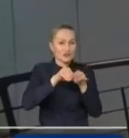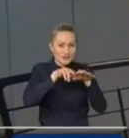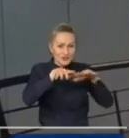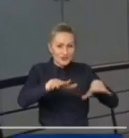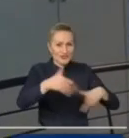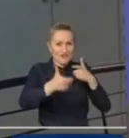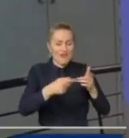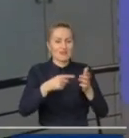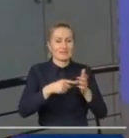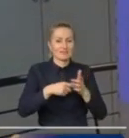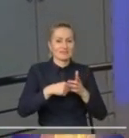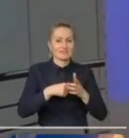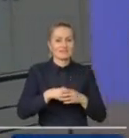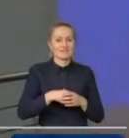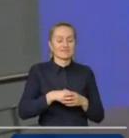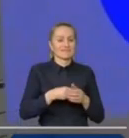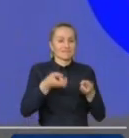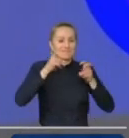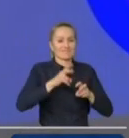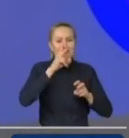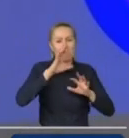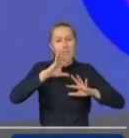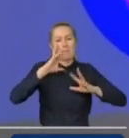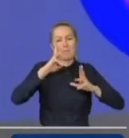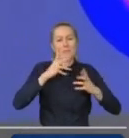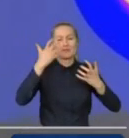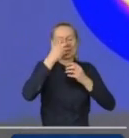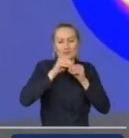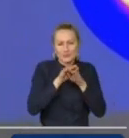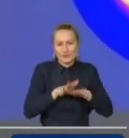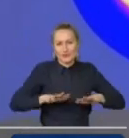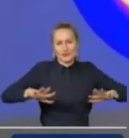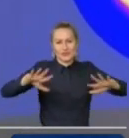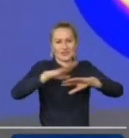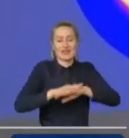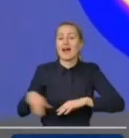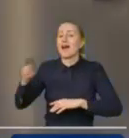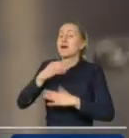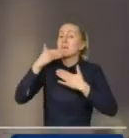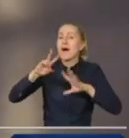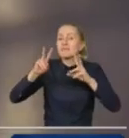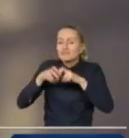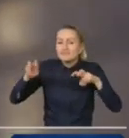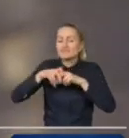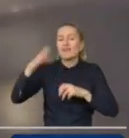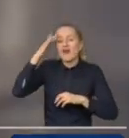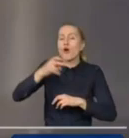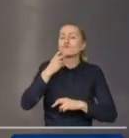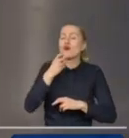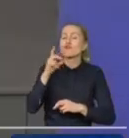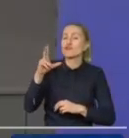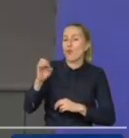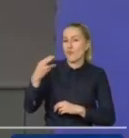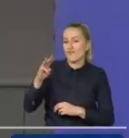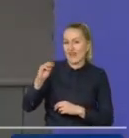misy. I powstają przepiękne takie smugi. Eksponat pomoże zgłębić temat prądów konwekcyjnych albo